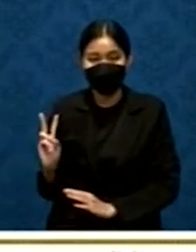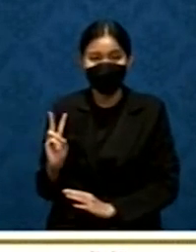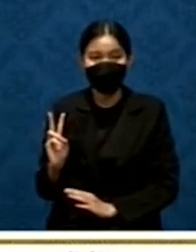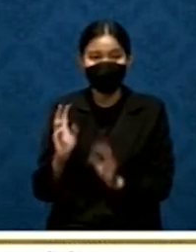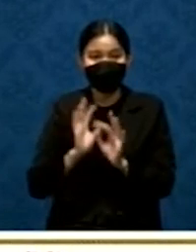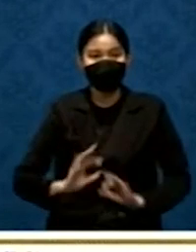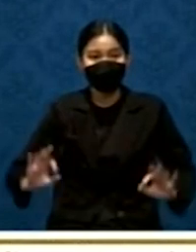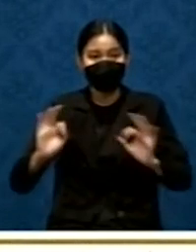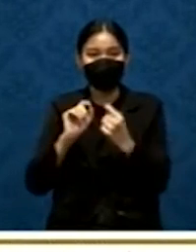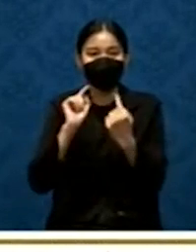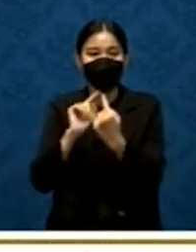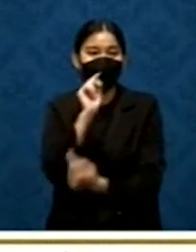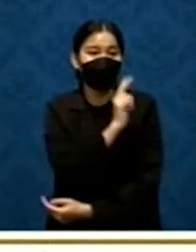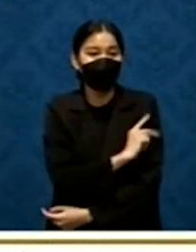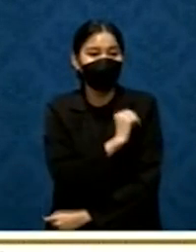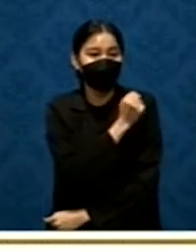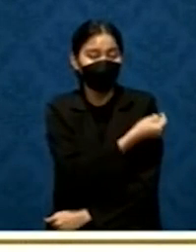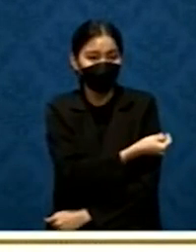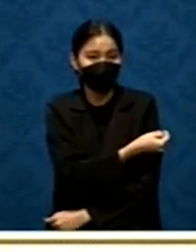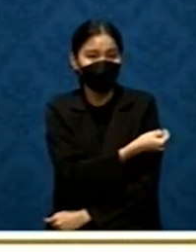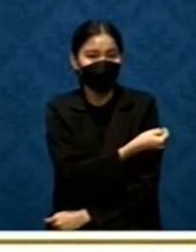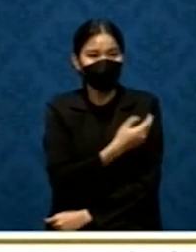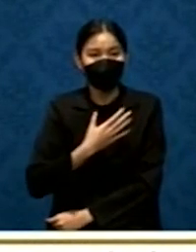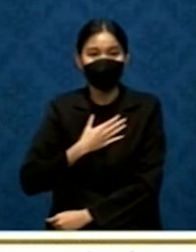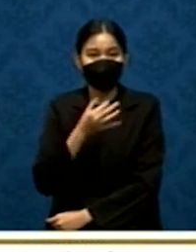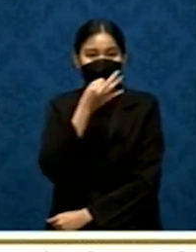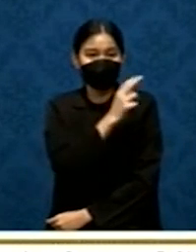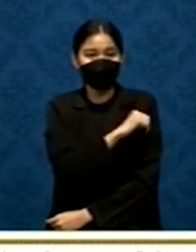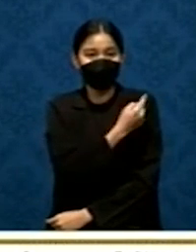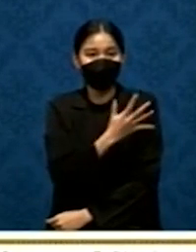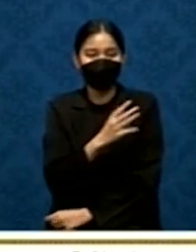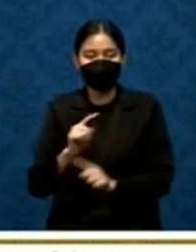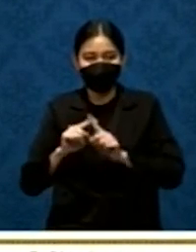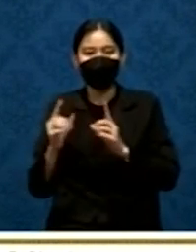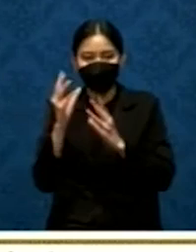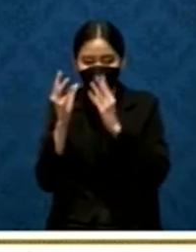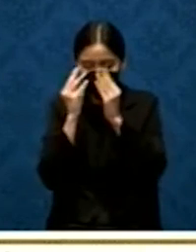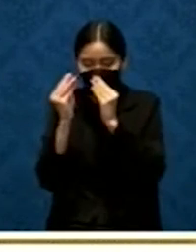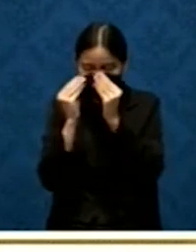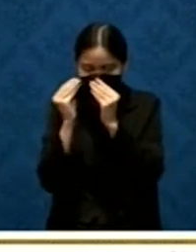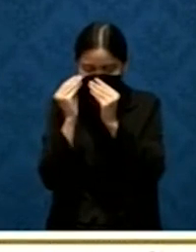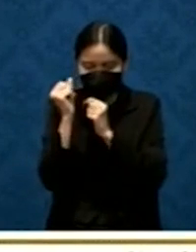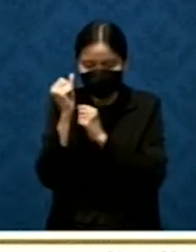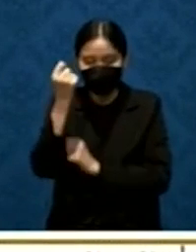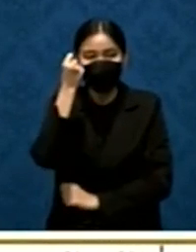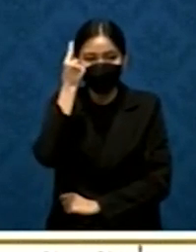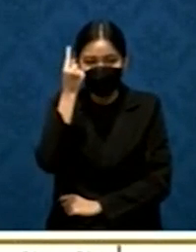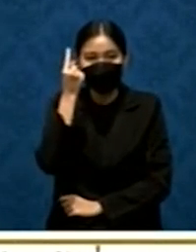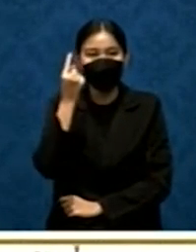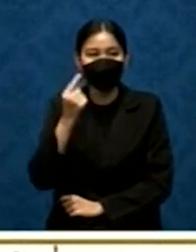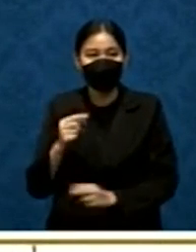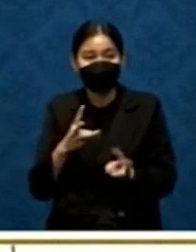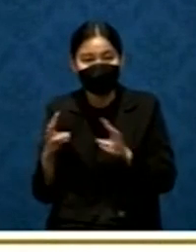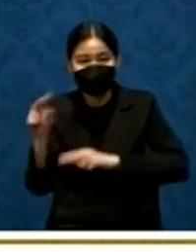งในทางการแพทย์ซึ่งผมไม่ใช่แพทย์แต่ผมพยายามทำความเข้าใจในการตรวจเ